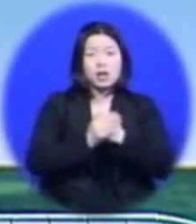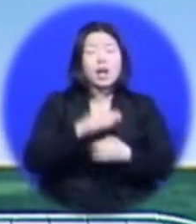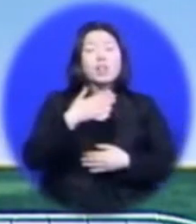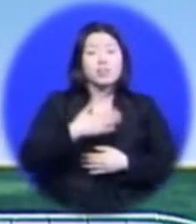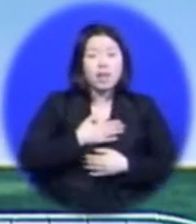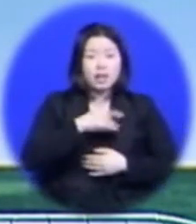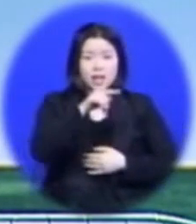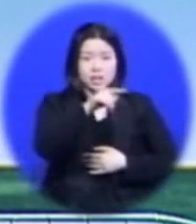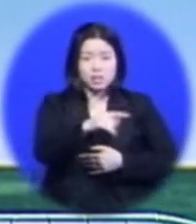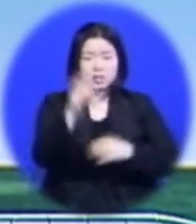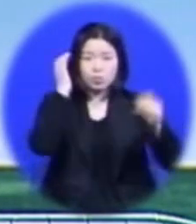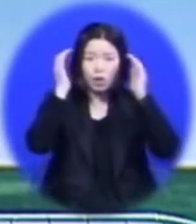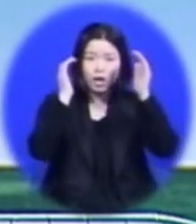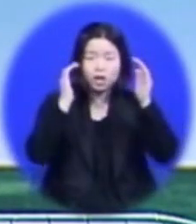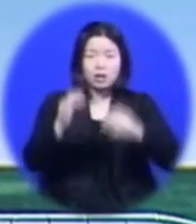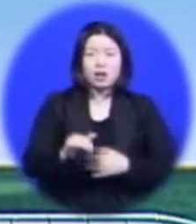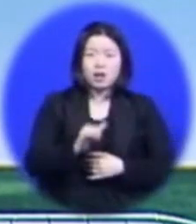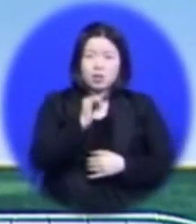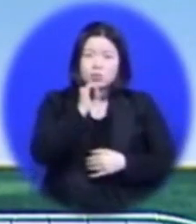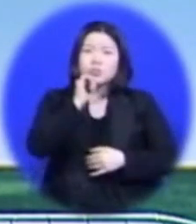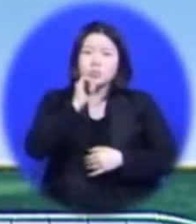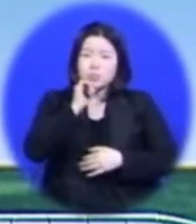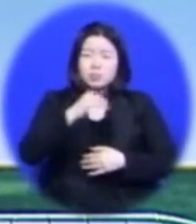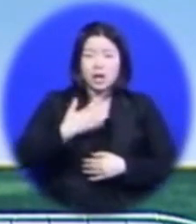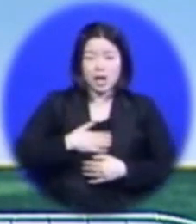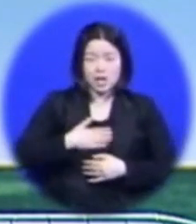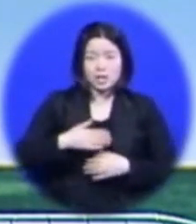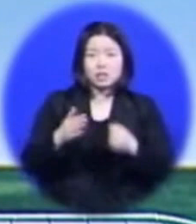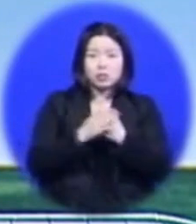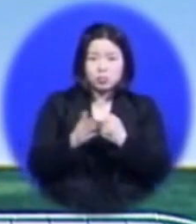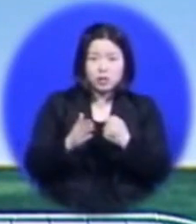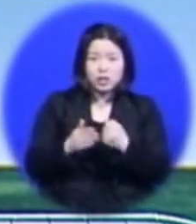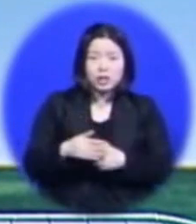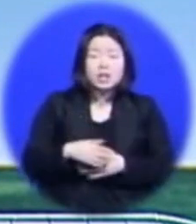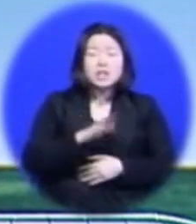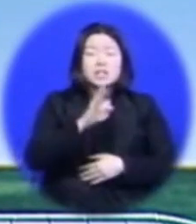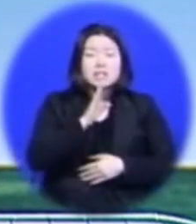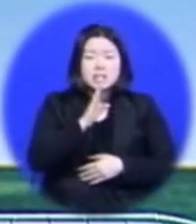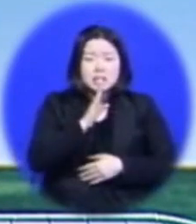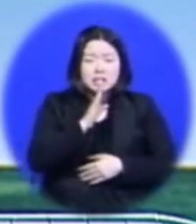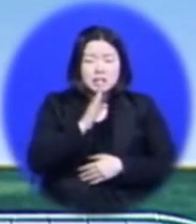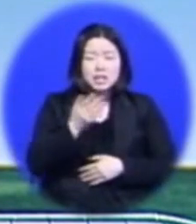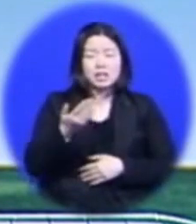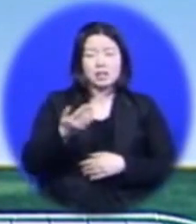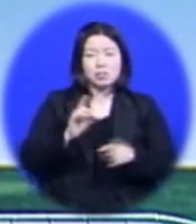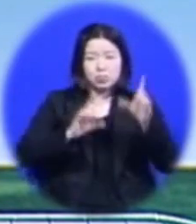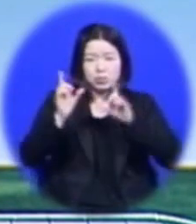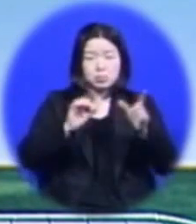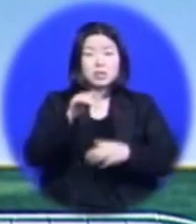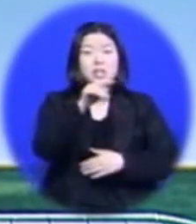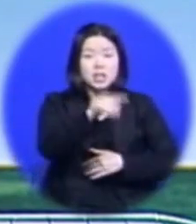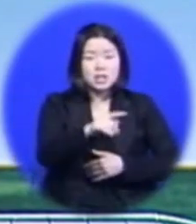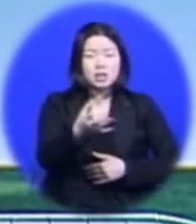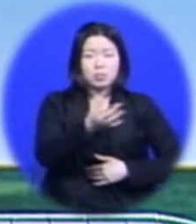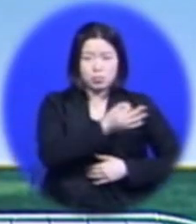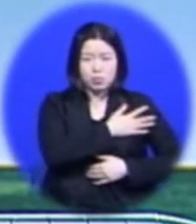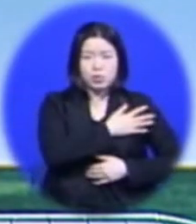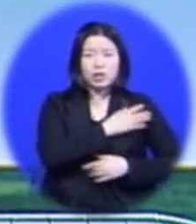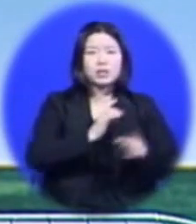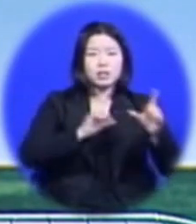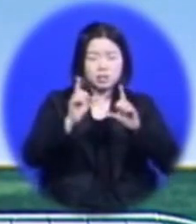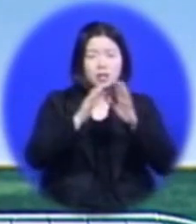내가 내 환난과 궁핍을 알거니와 실상은 내가 부유한 자니라.